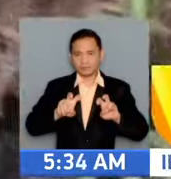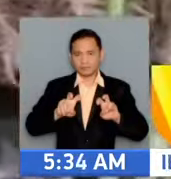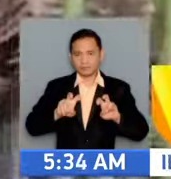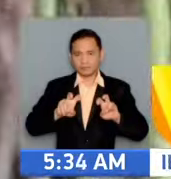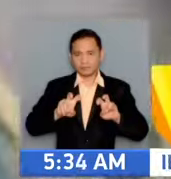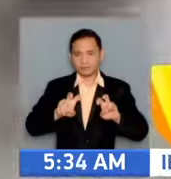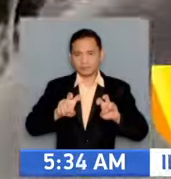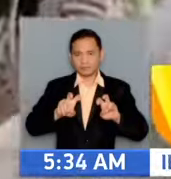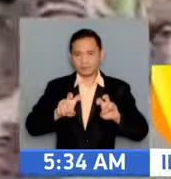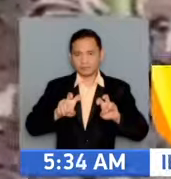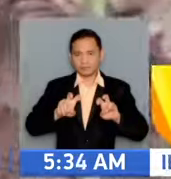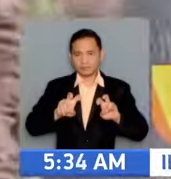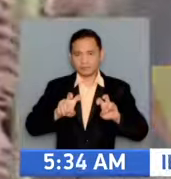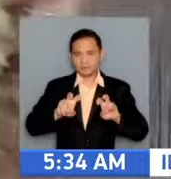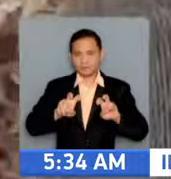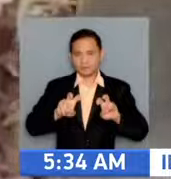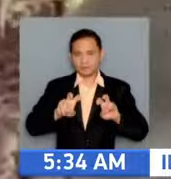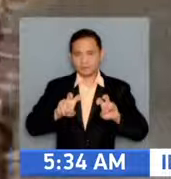Ako ano yung isa?